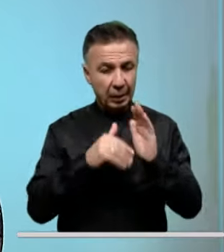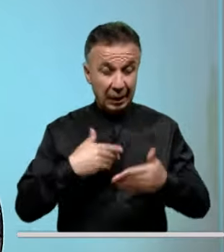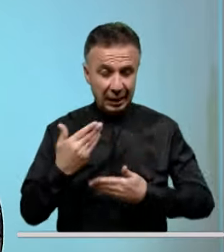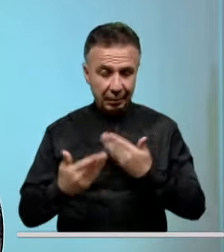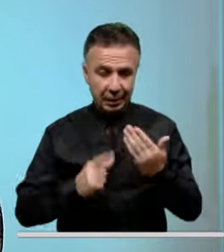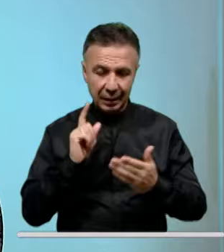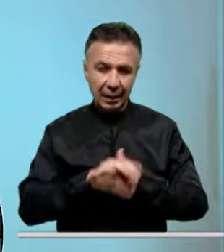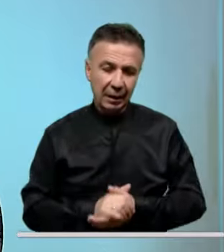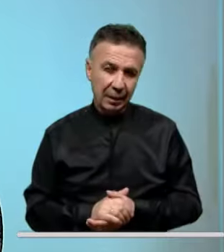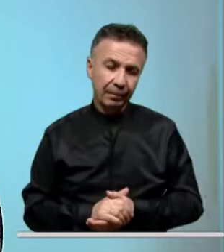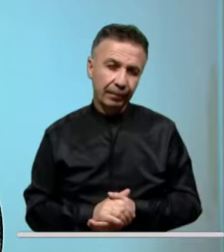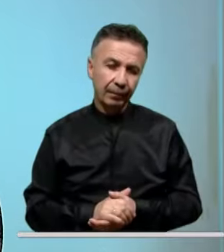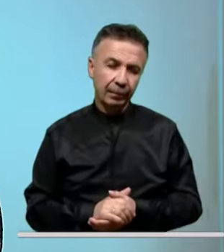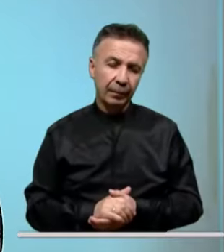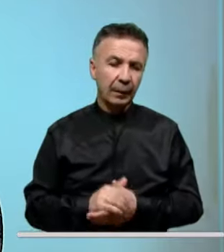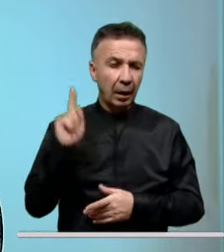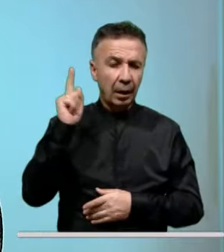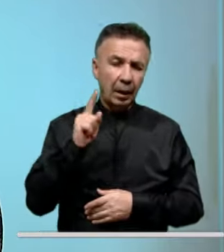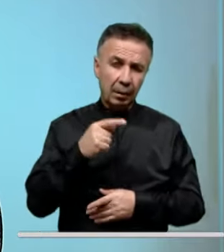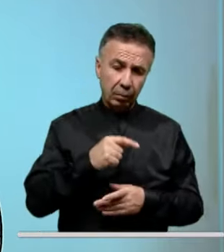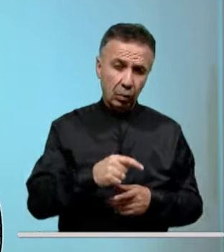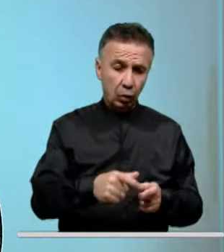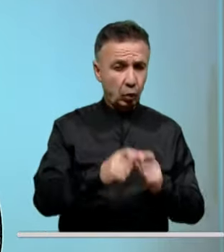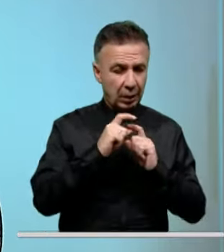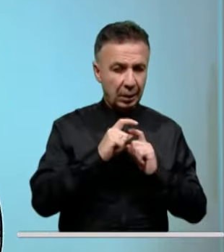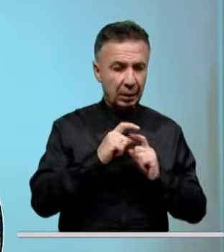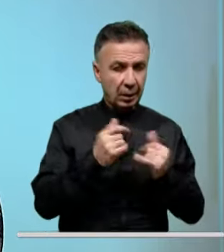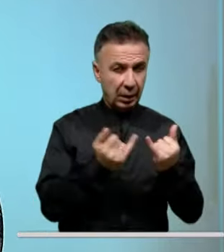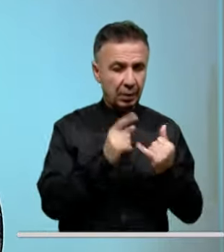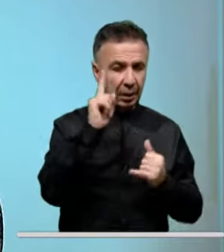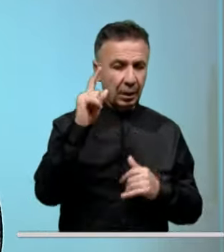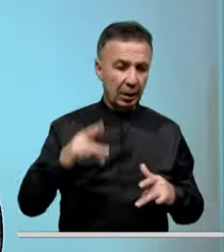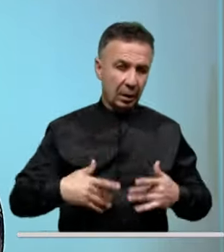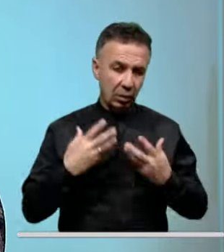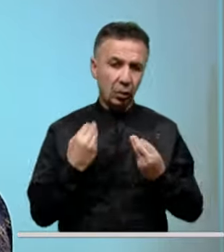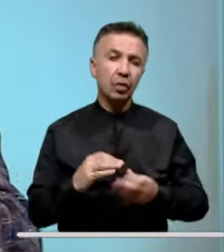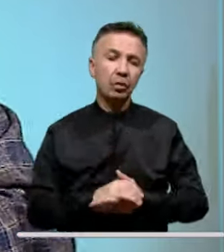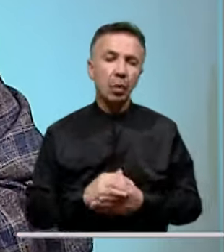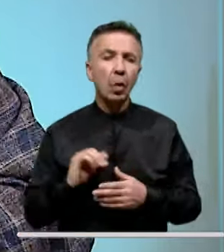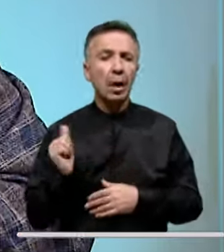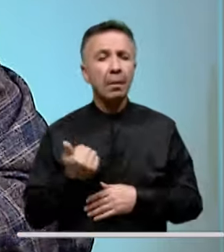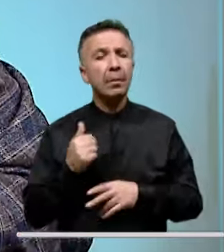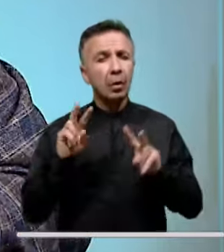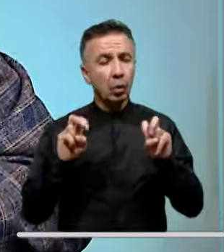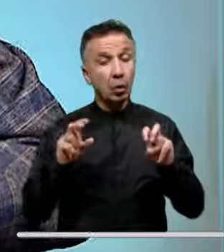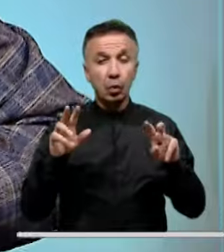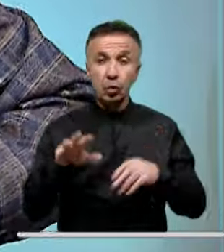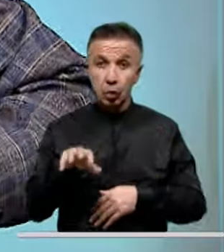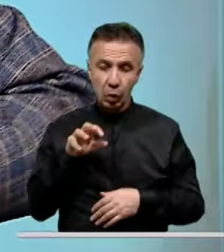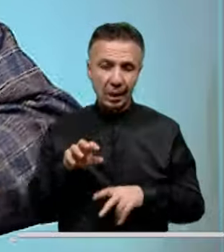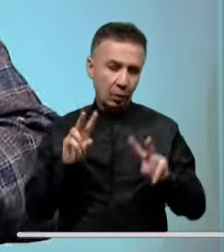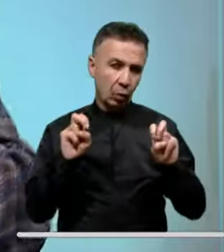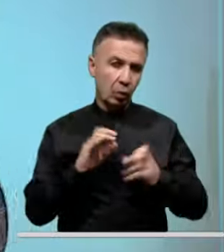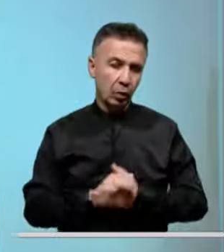beyefendinin de Allah kendisinden razı olsun dikkat çektiği üzere önemli bir konu. Hocam önemli